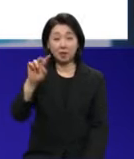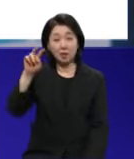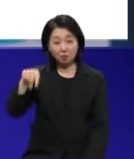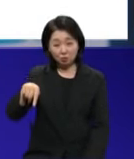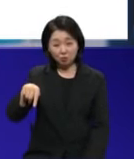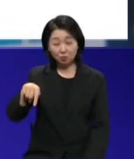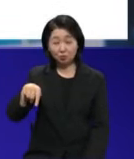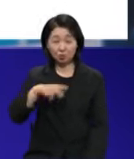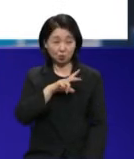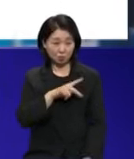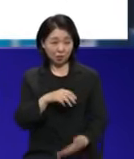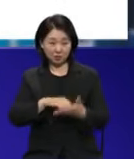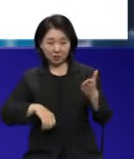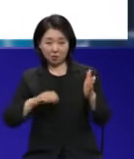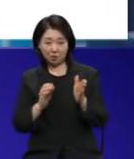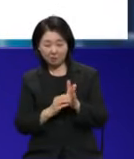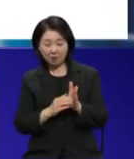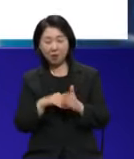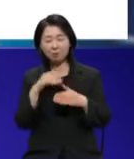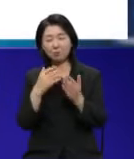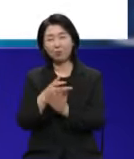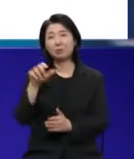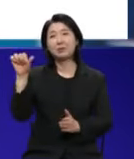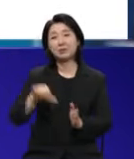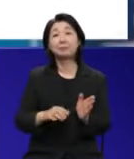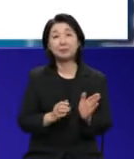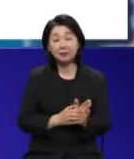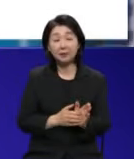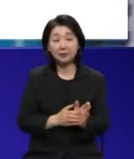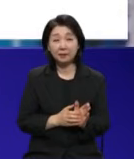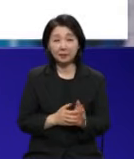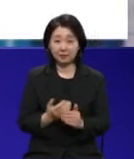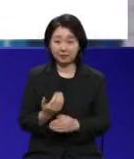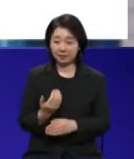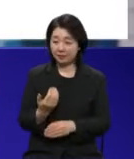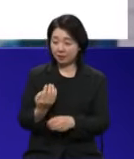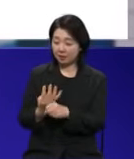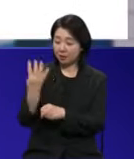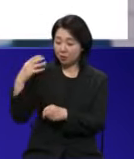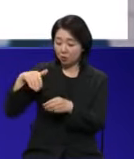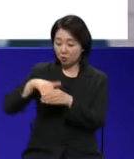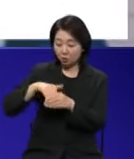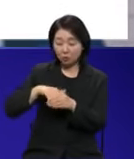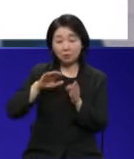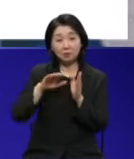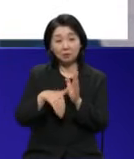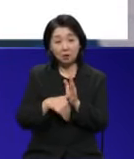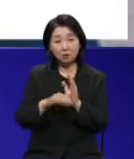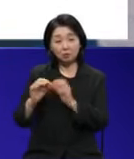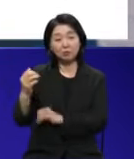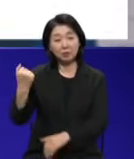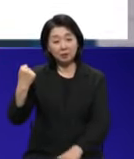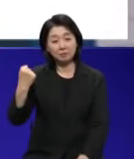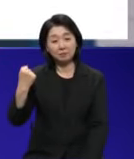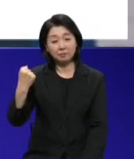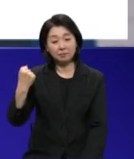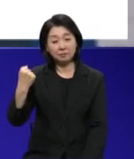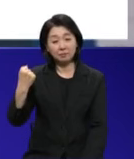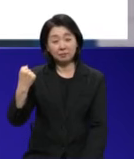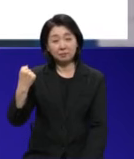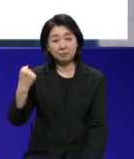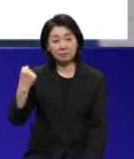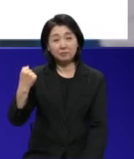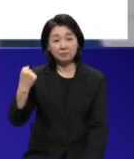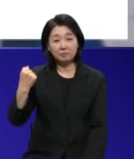제외하고는 그 참패를 하게 된 셈인데요 지난 총성 같은 경우에는 사실 그 당시에도 국민의 힘이 좀 그 상당히